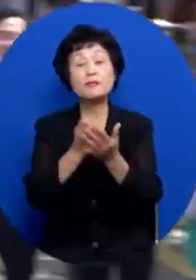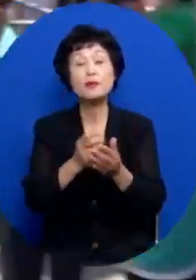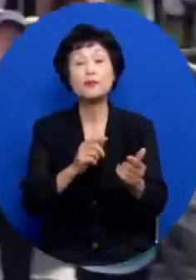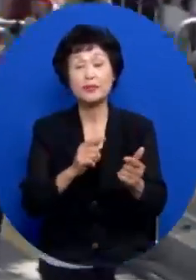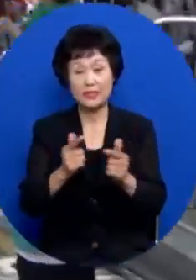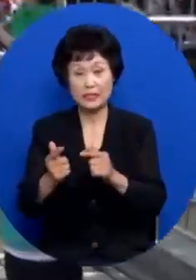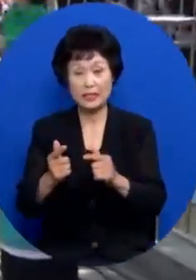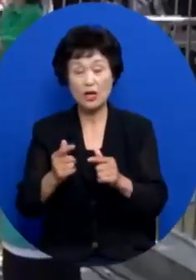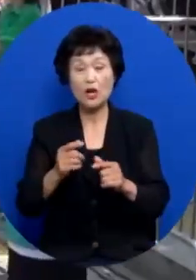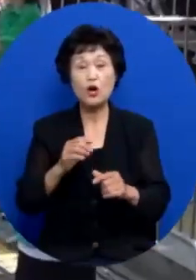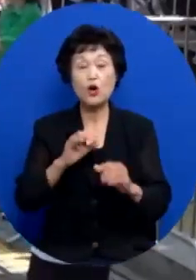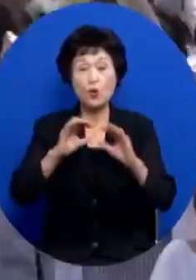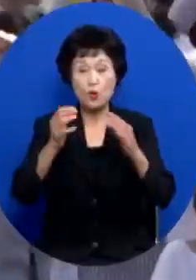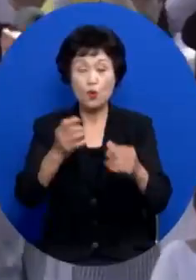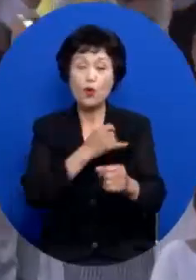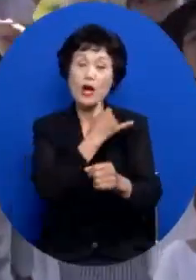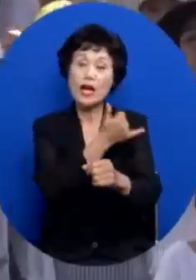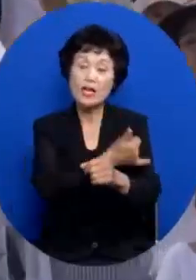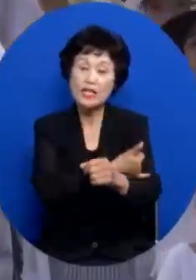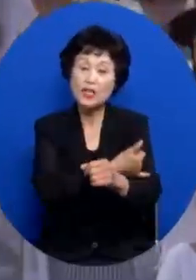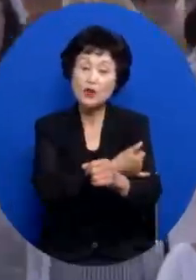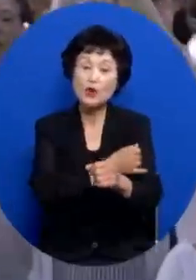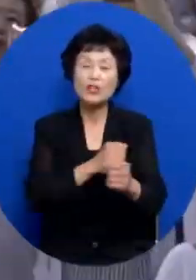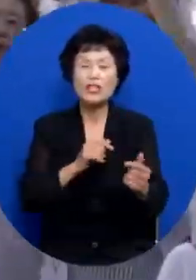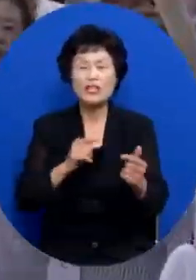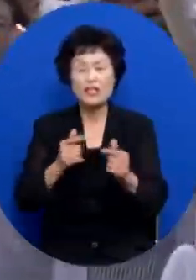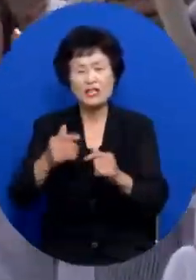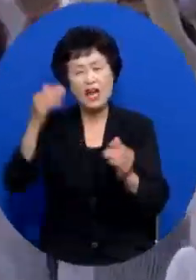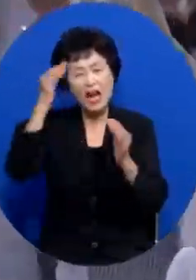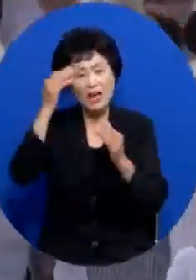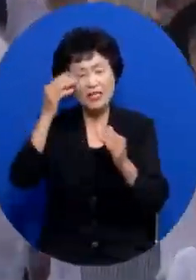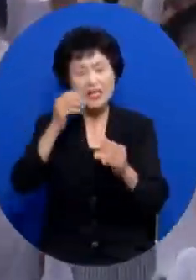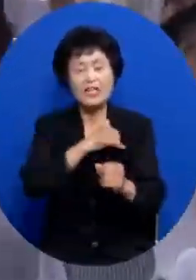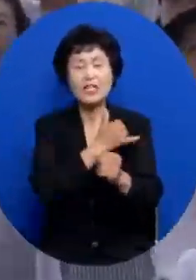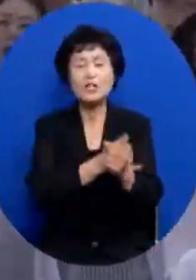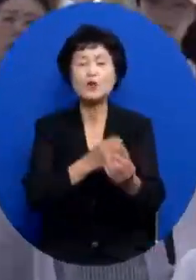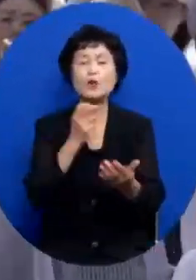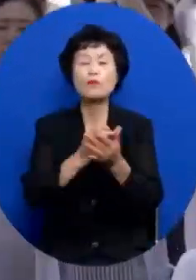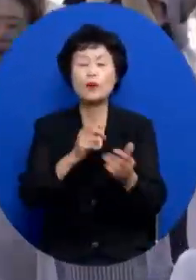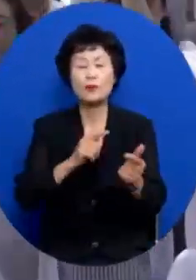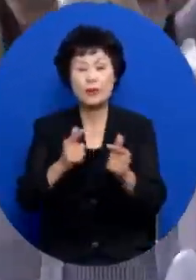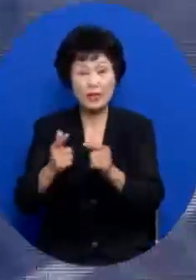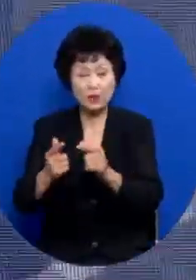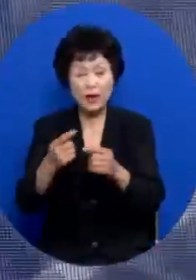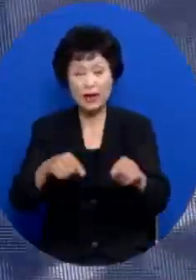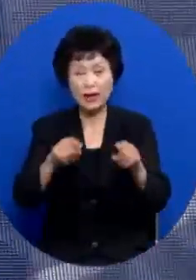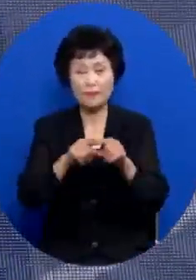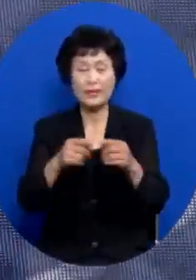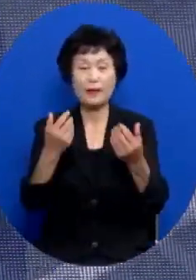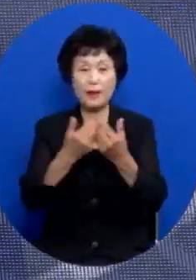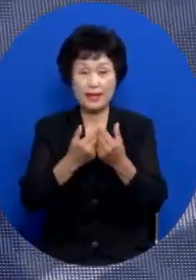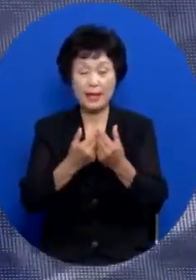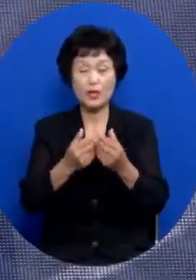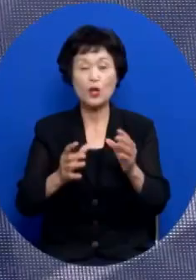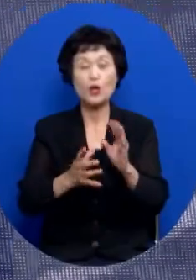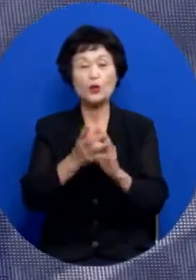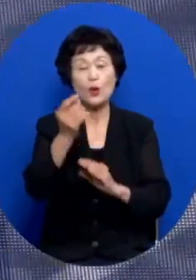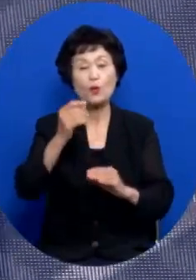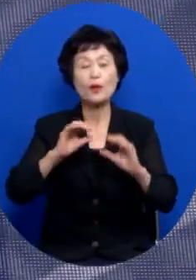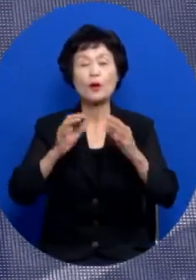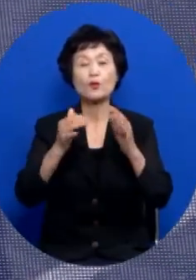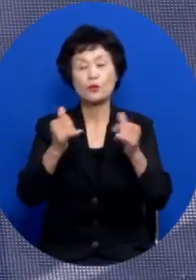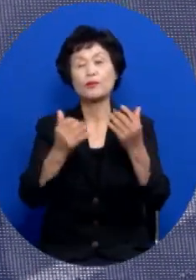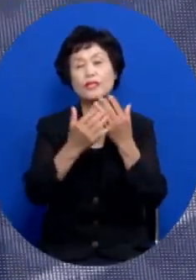교과과정, 국가인권정책 기본계획, 학생인권조례 등의 반대 목소리를 함께 내는 통합국민대회로